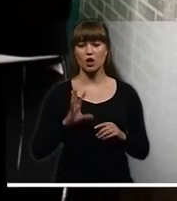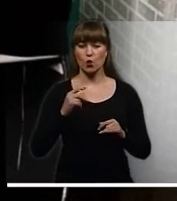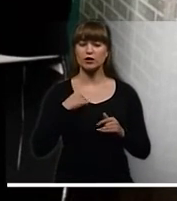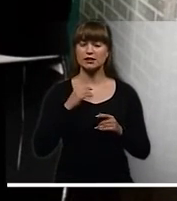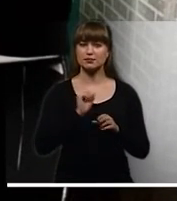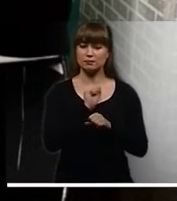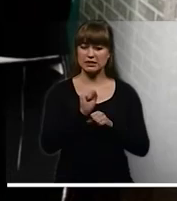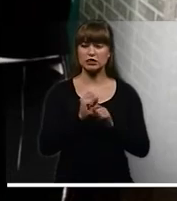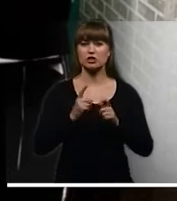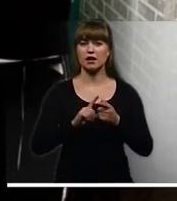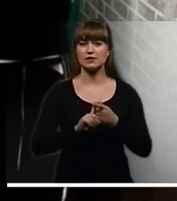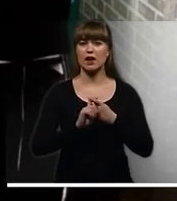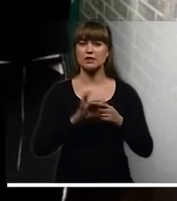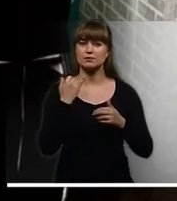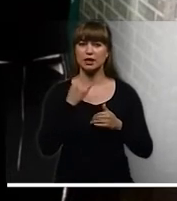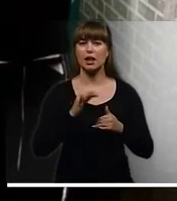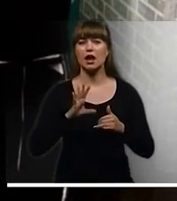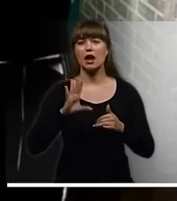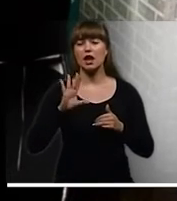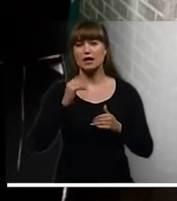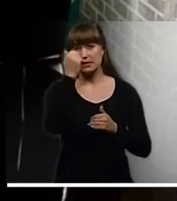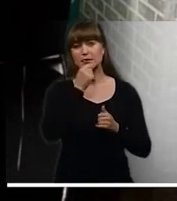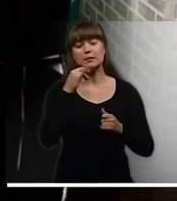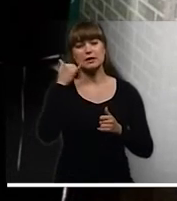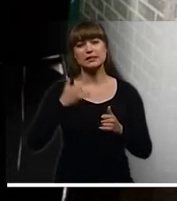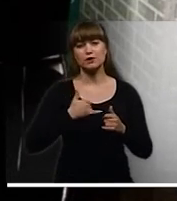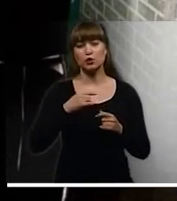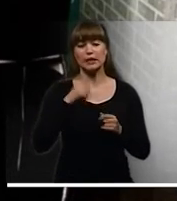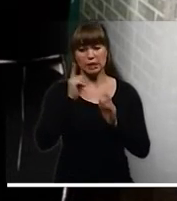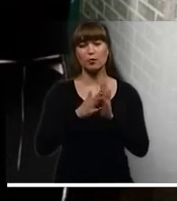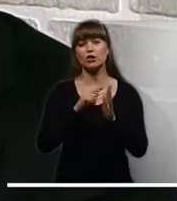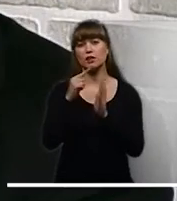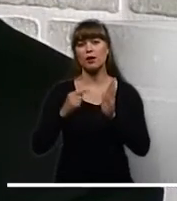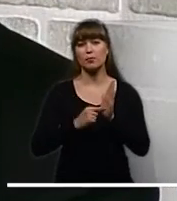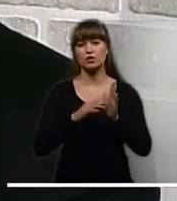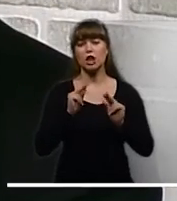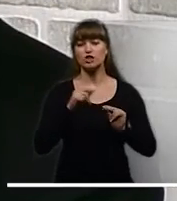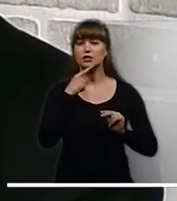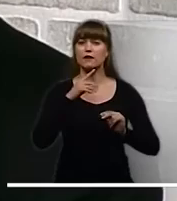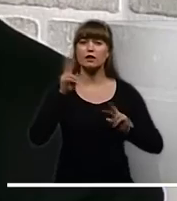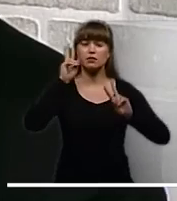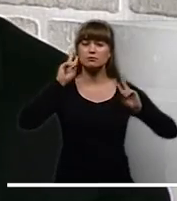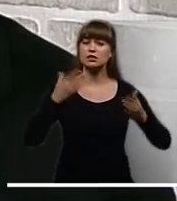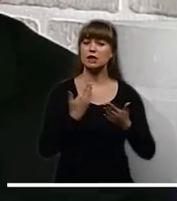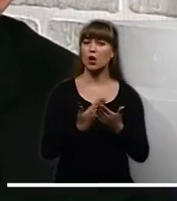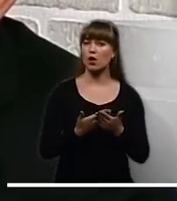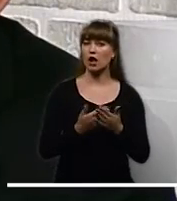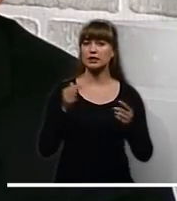У нас задержка по звуку. Да, я понимаю. Но я понял Спасибо суть вопроса. Спасибо за звонок. Да, я, честно говоря, не знаю